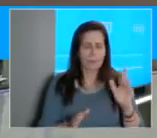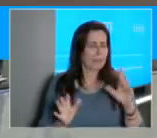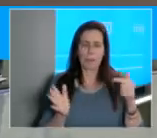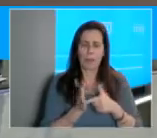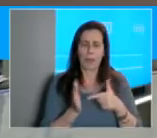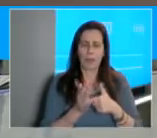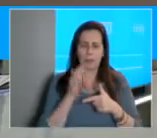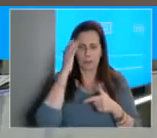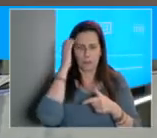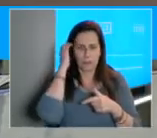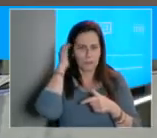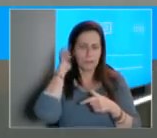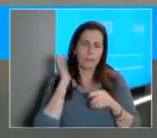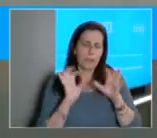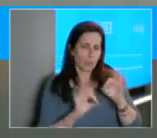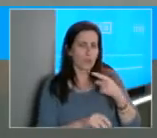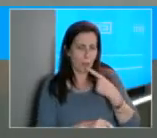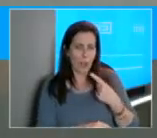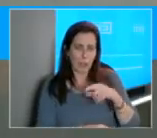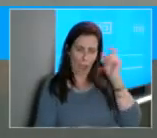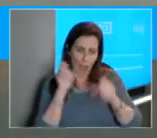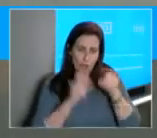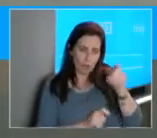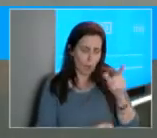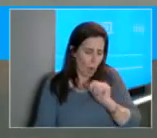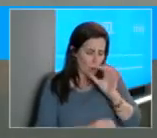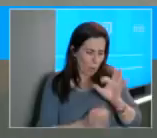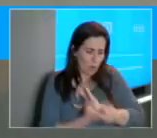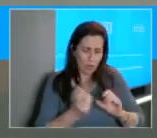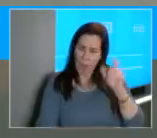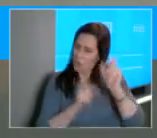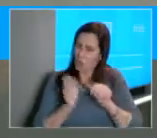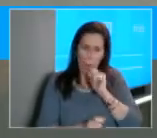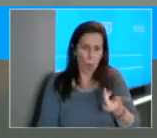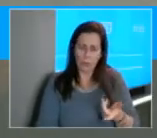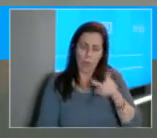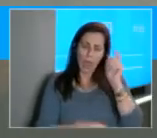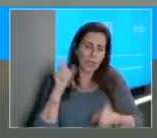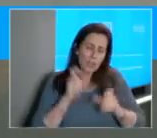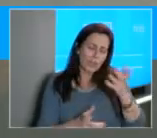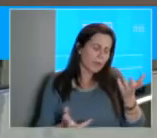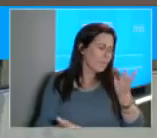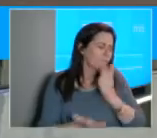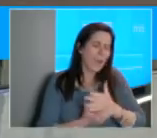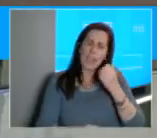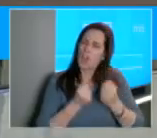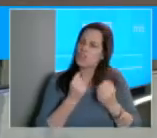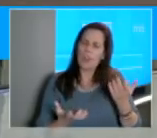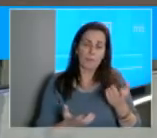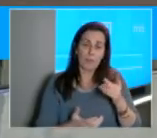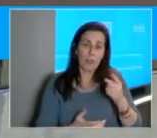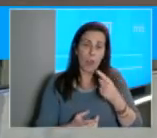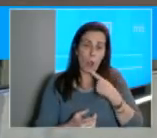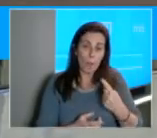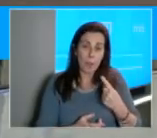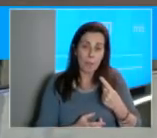בבחינת שגם, כמו שאמרתם, שהציבור שם לא מעוניין. הציבור לא מעוניין, הציבור קשה מאוד להניע אותו,